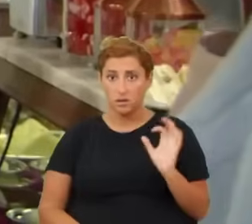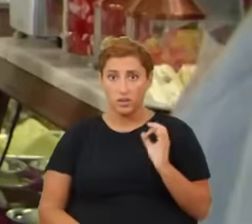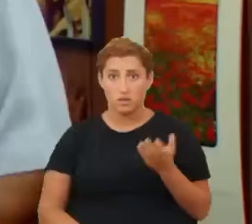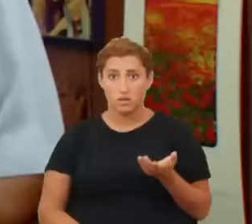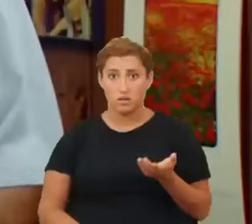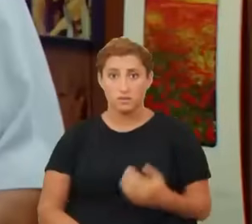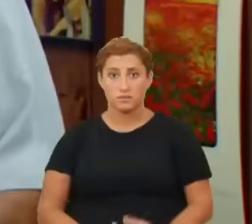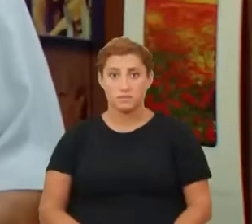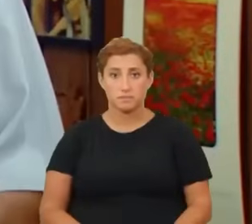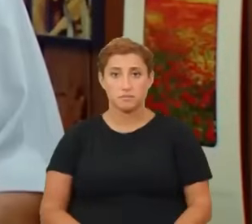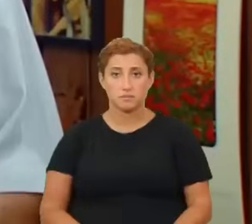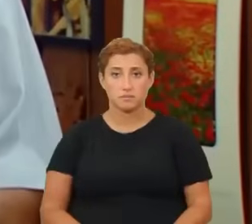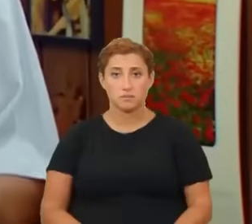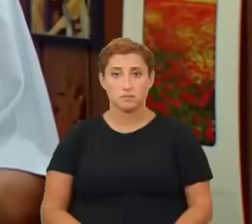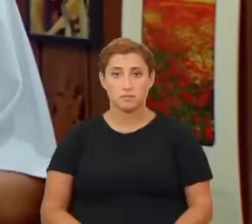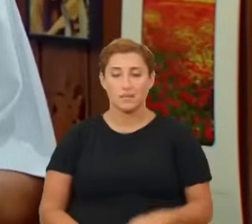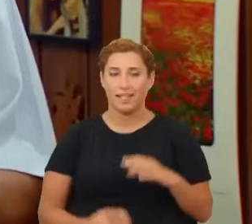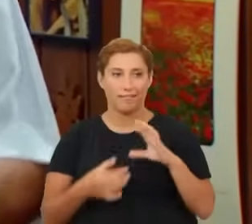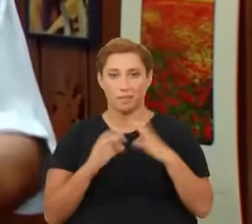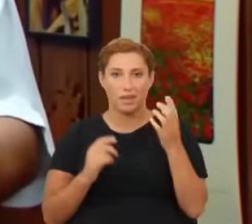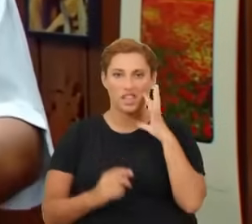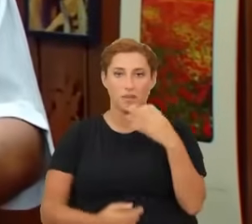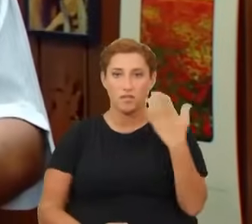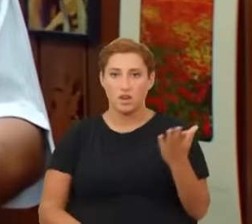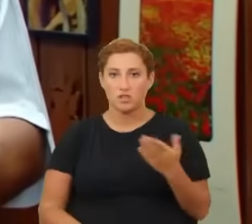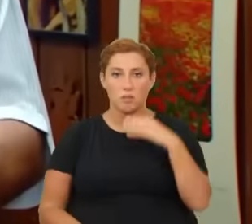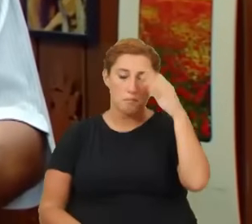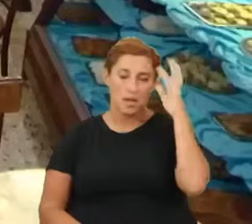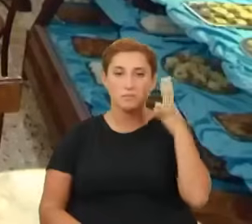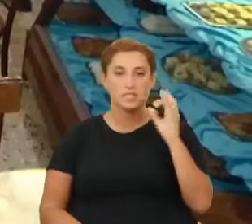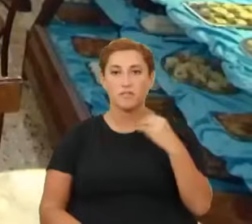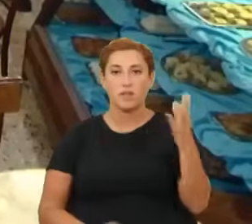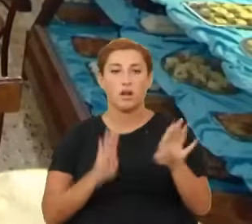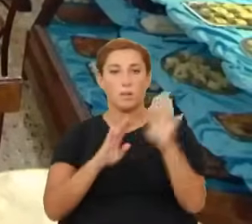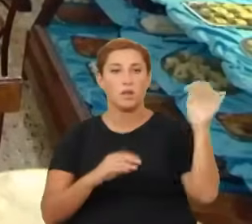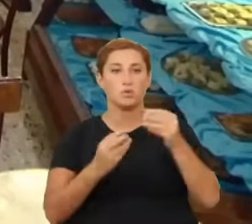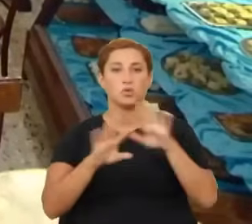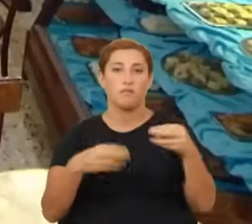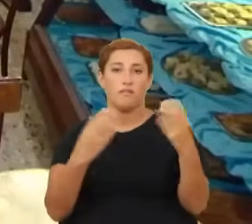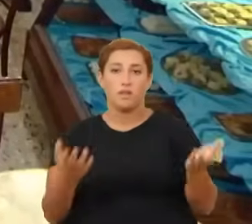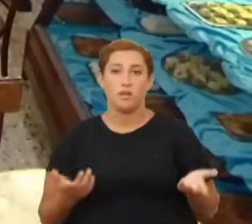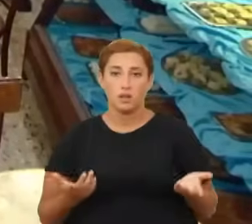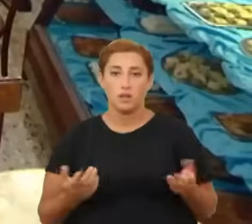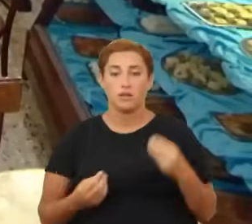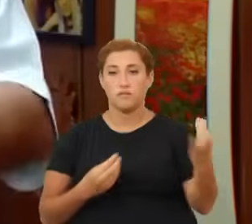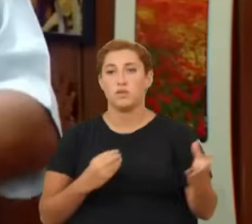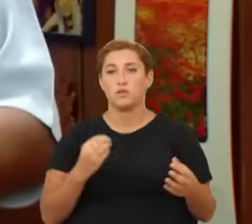Evet. Aa, ne kime vereceğiz? Bayram şekeri kime verilir? Kapıya gelen çocuklara verilir. Beş beş versin, üç üç versin.